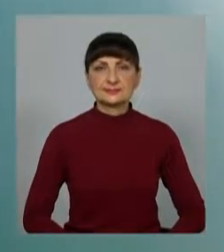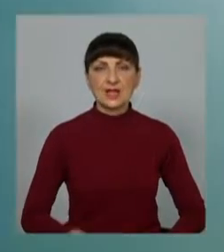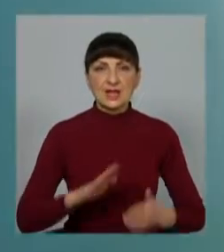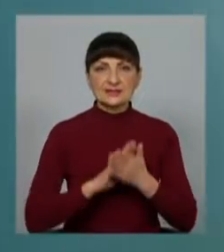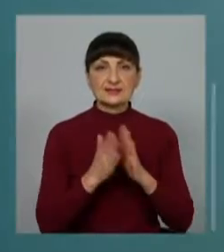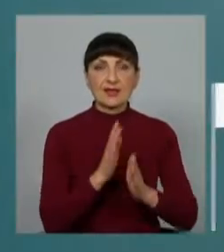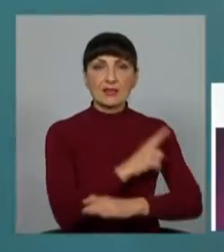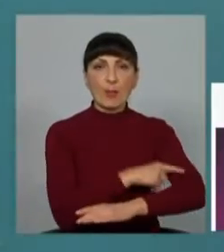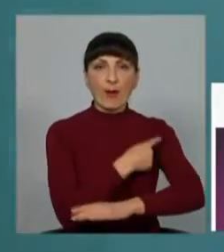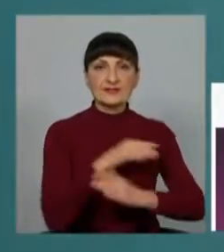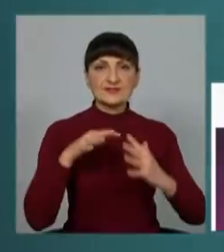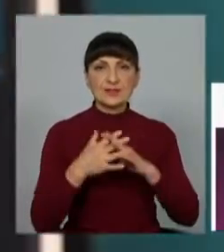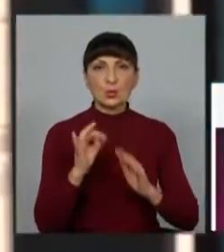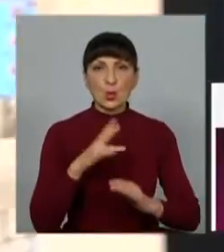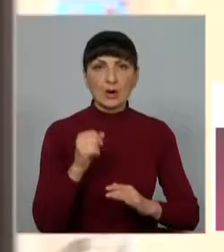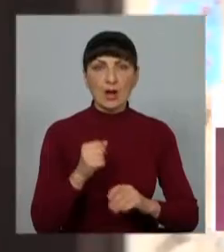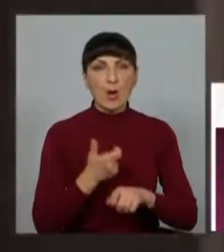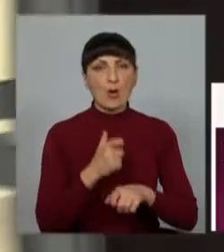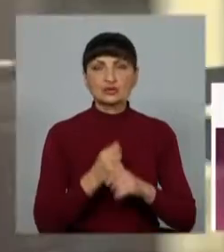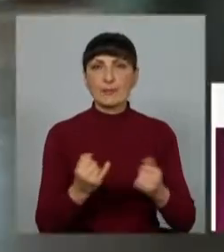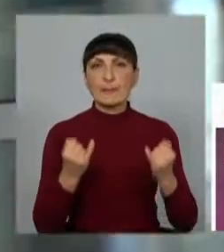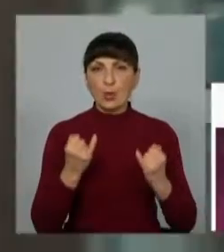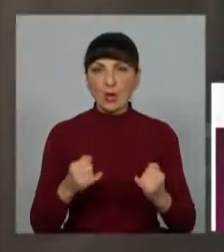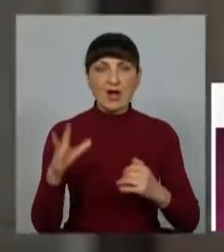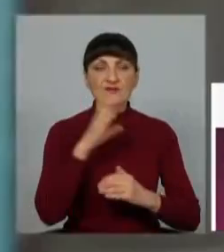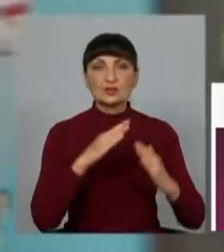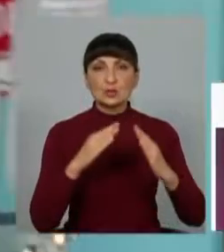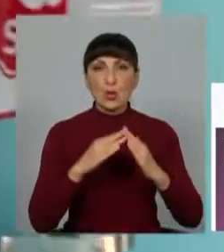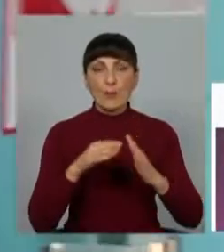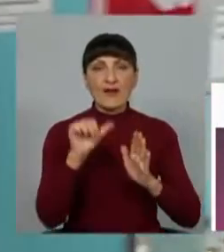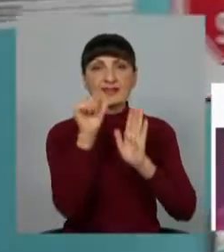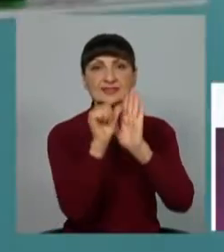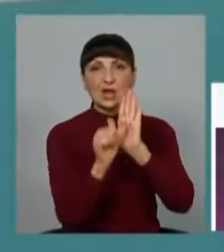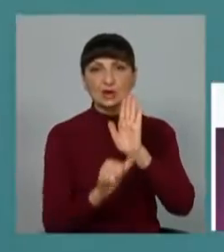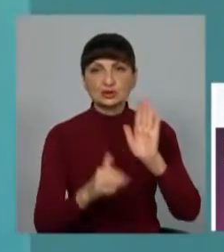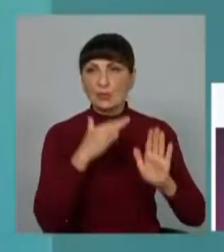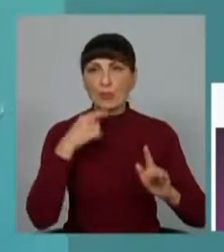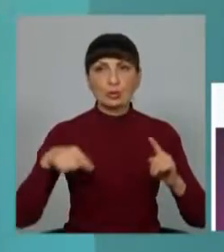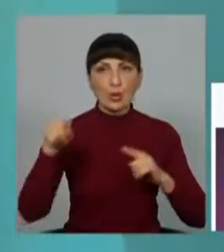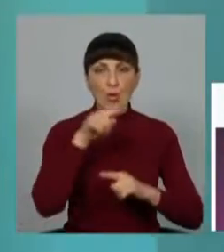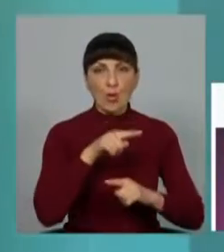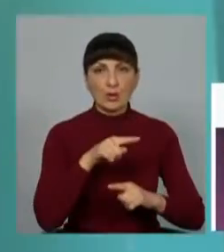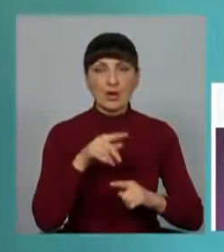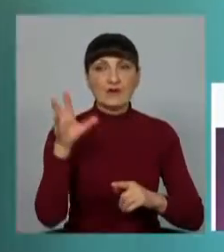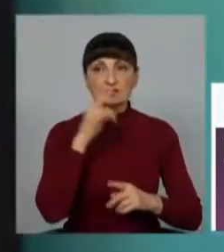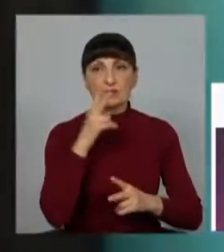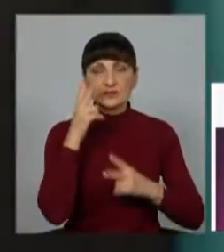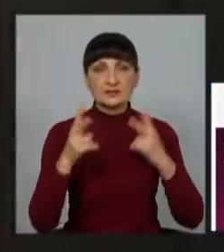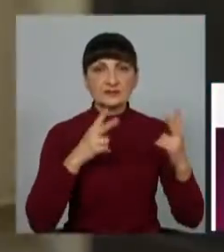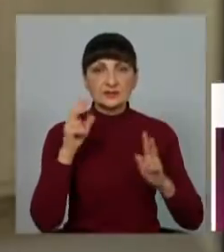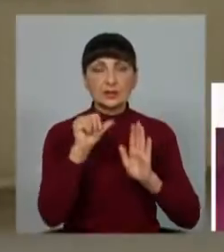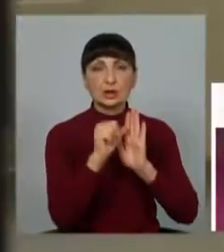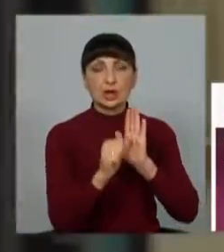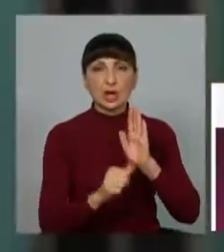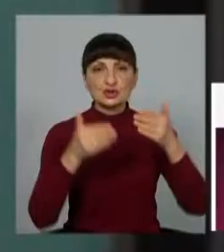Состояние больницы в селе Нура, мягко говоря, плачевное. Все здание буквально трещит по швам. Куда ни взгляни, можно обнаружить